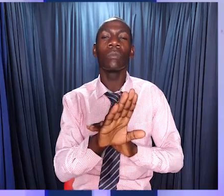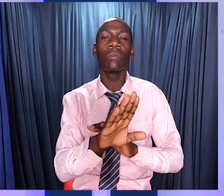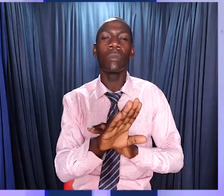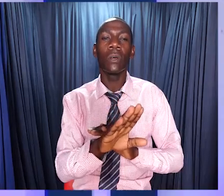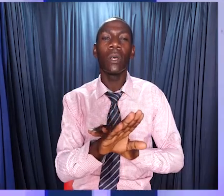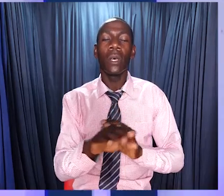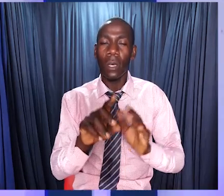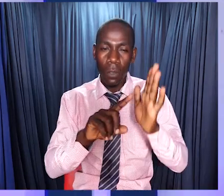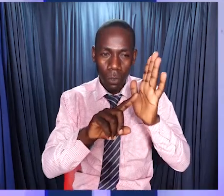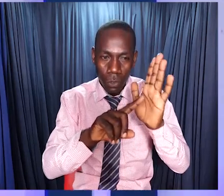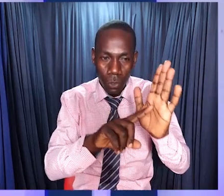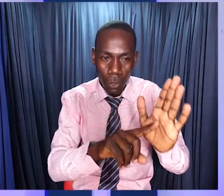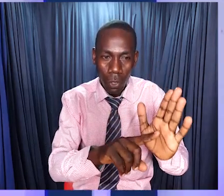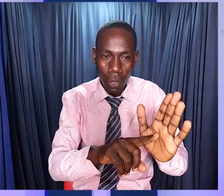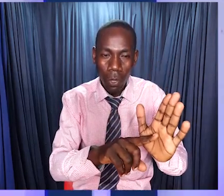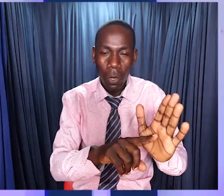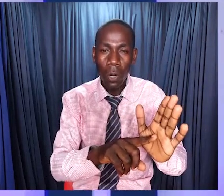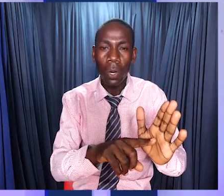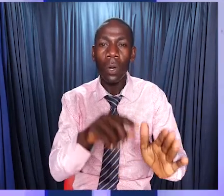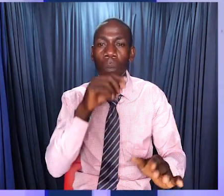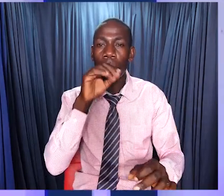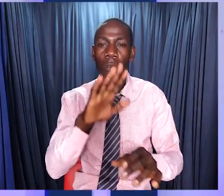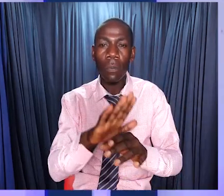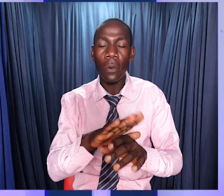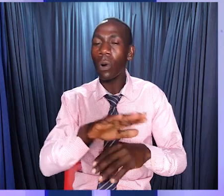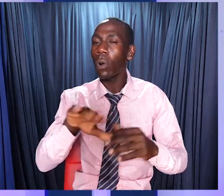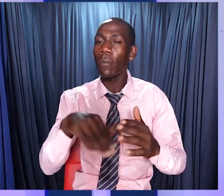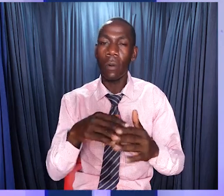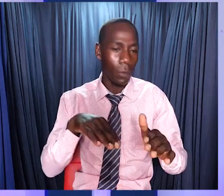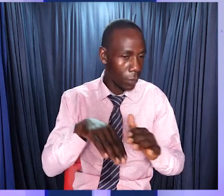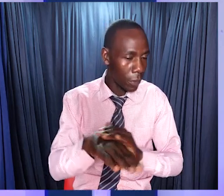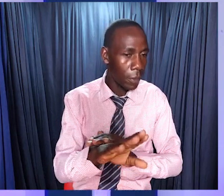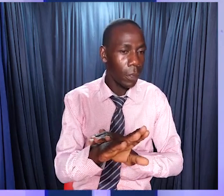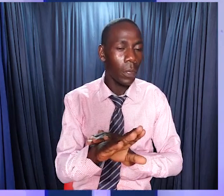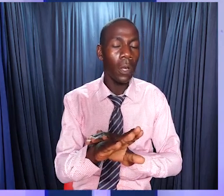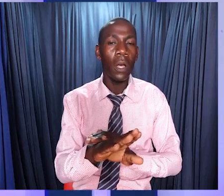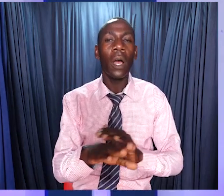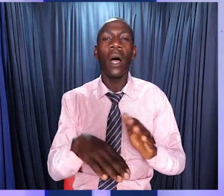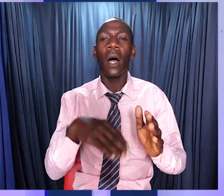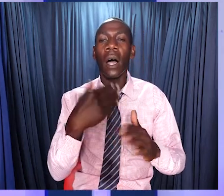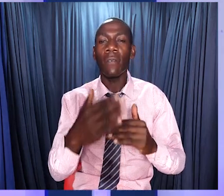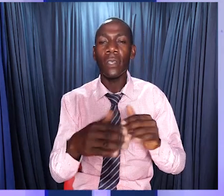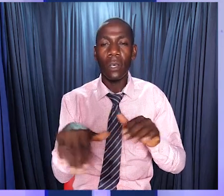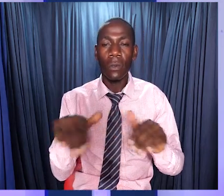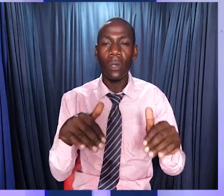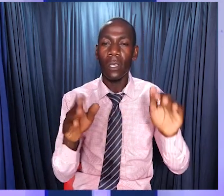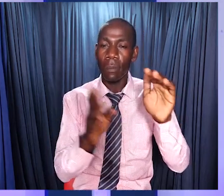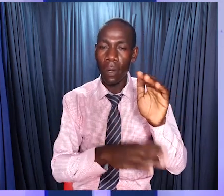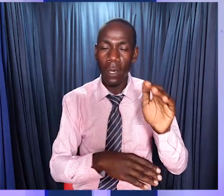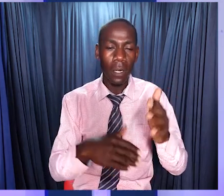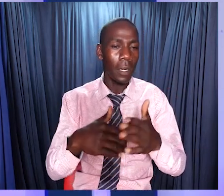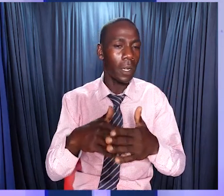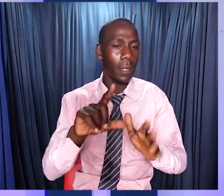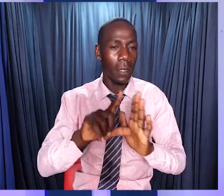Na kuonyesha agano la Mungu ni kila mtu aingie. And showing the covenant of God is meant to everyone. Hata walipo asi baadaye pale. When they rebel